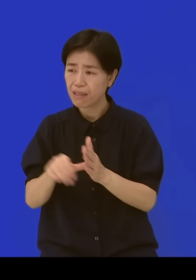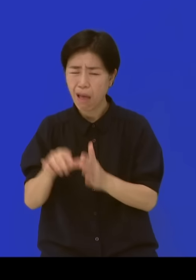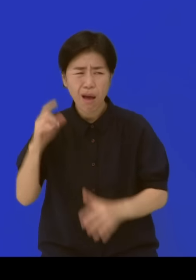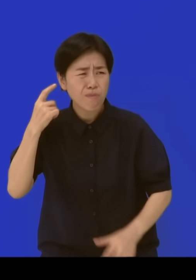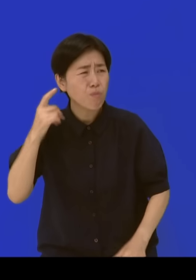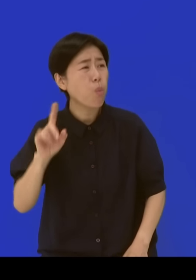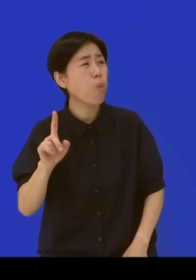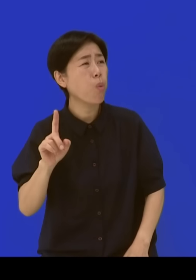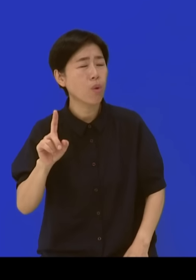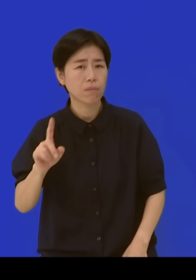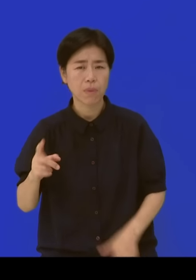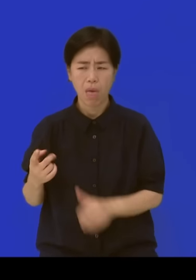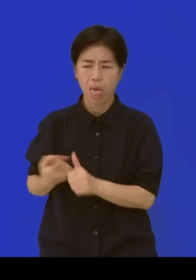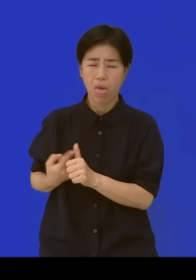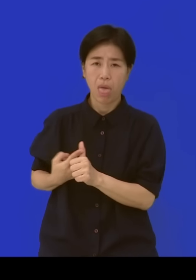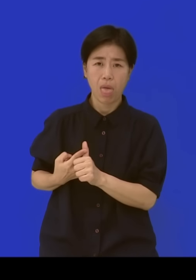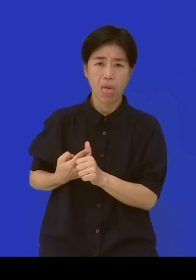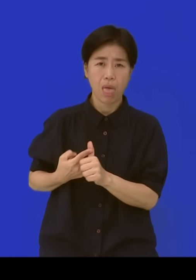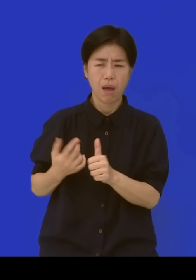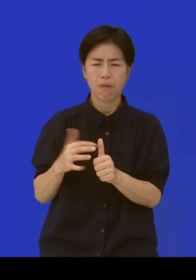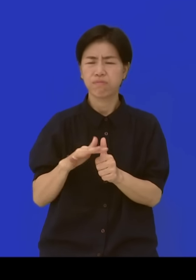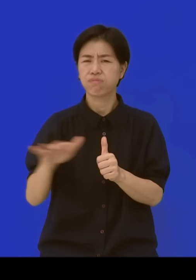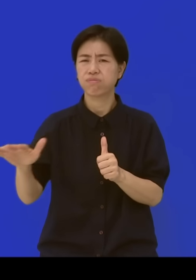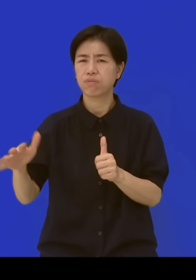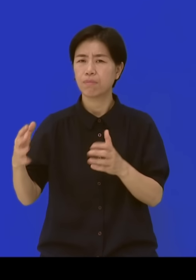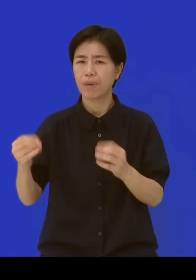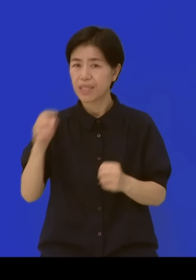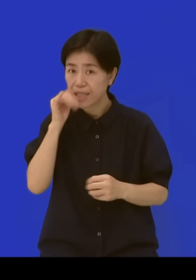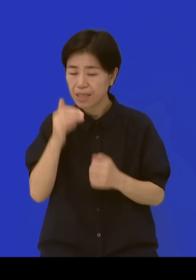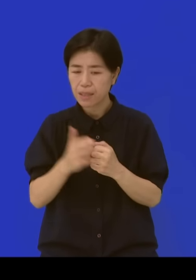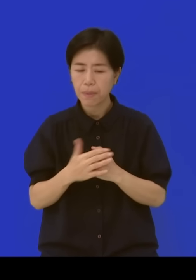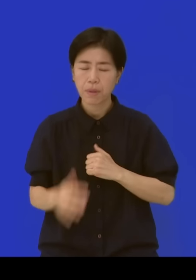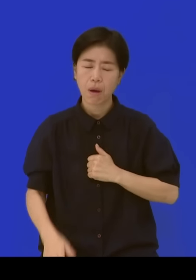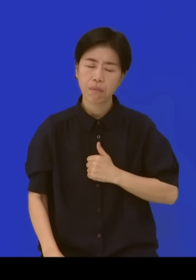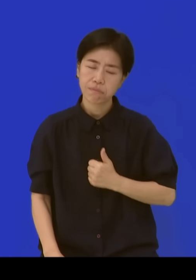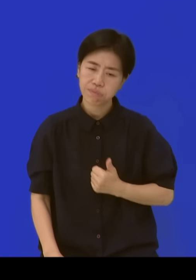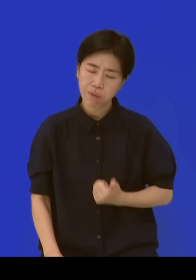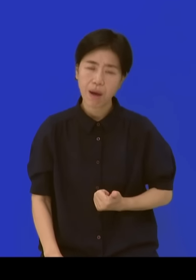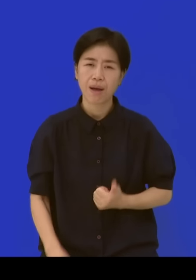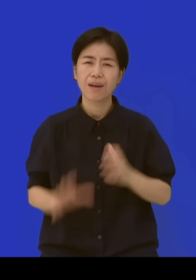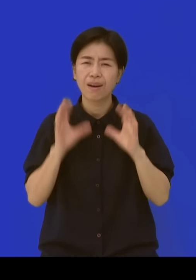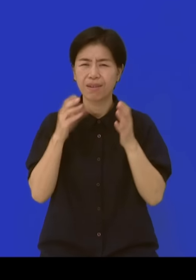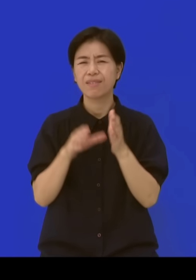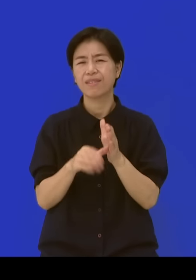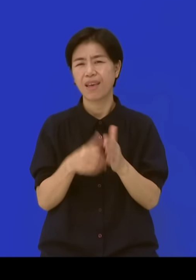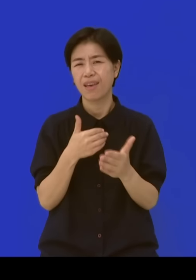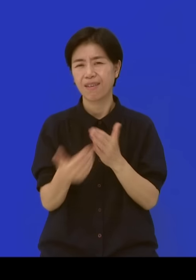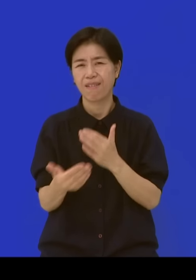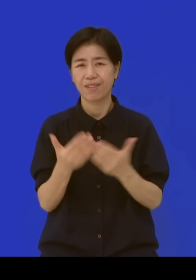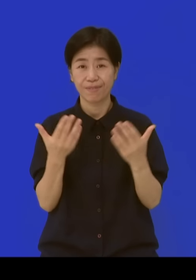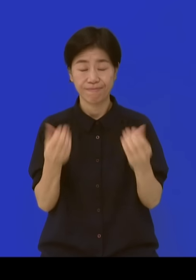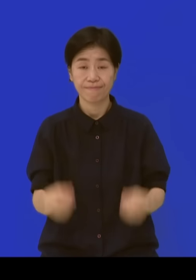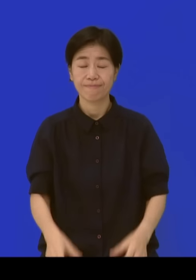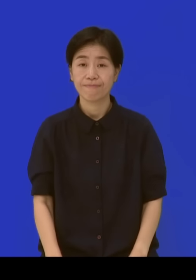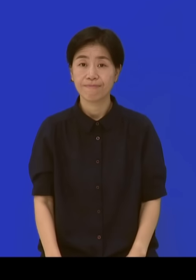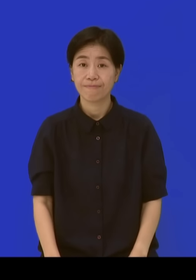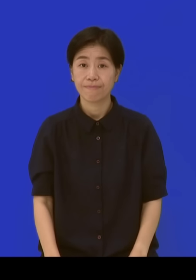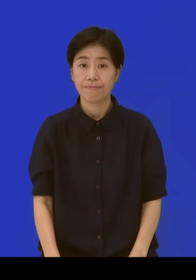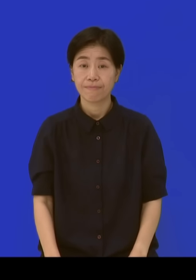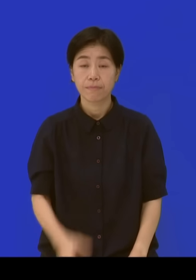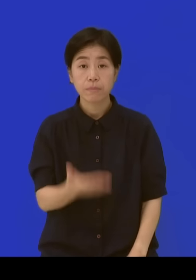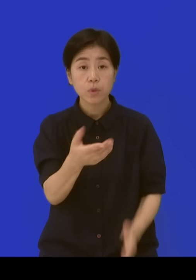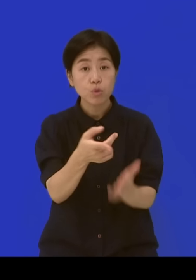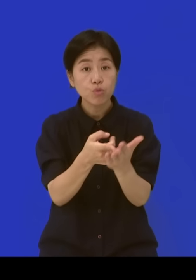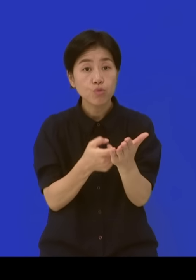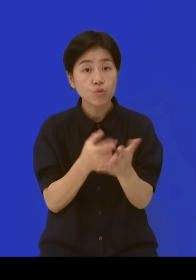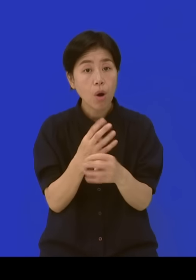약간 따돌림을 받게도 되고 이러면서 자존감이 많이 낮아졌던 시절이 제 어린 시절에 있었습니다. 그래서 이